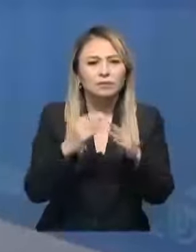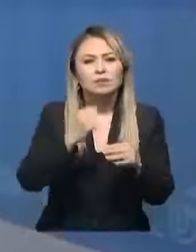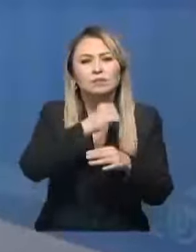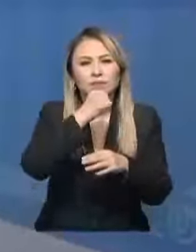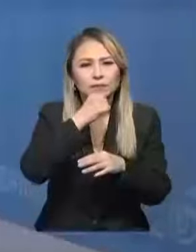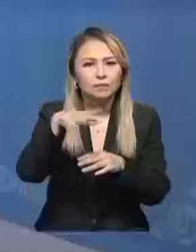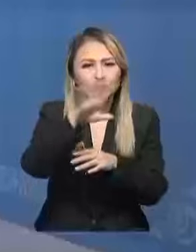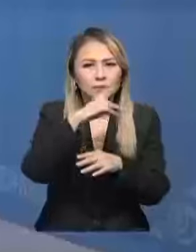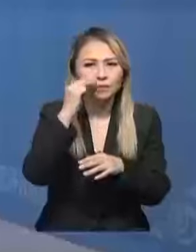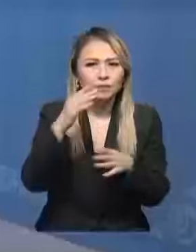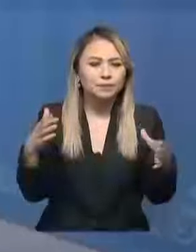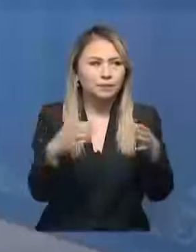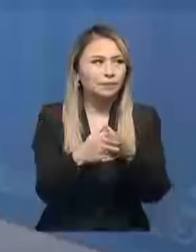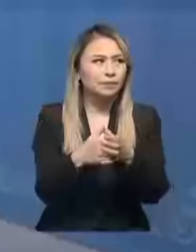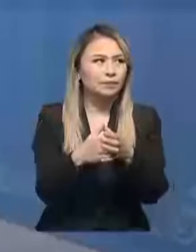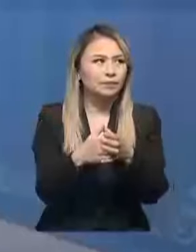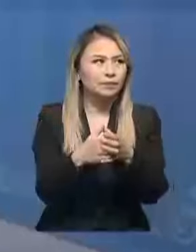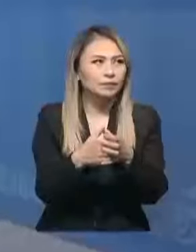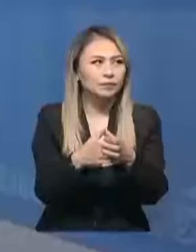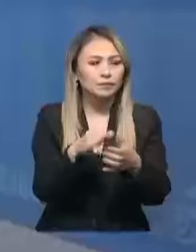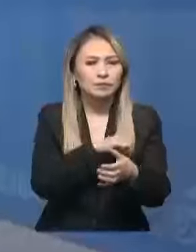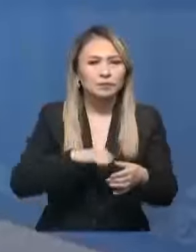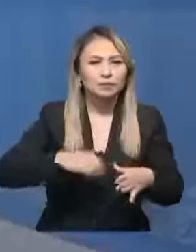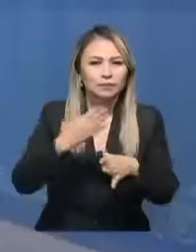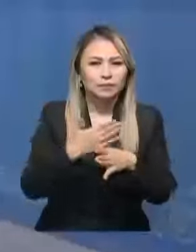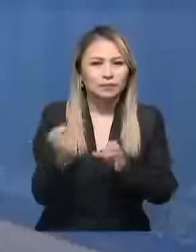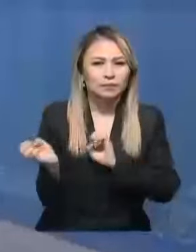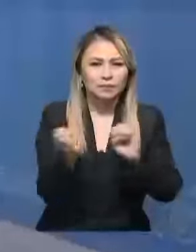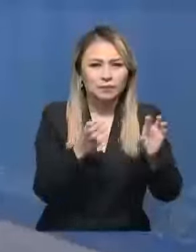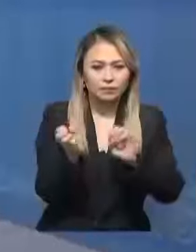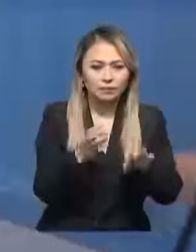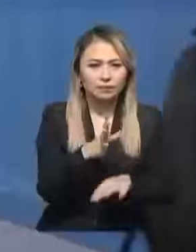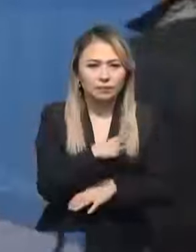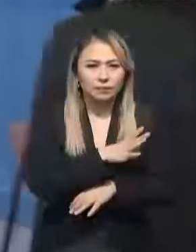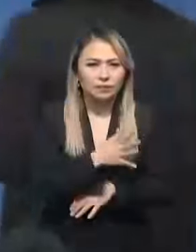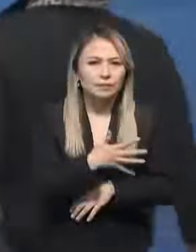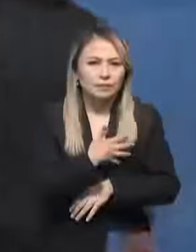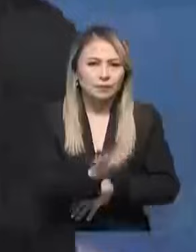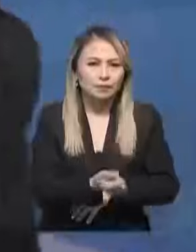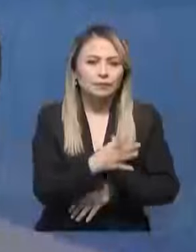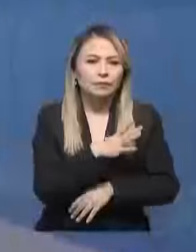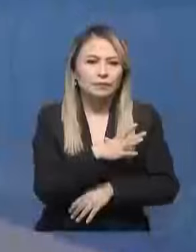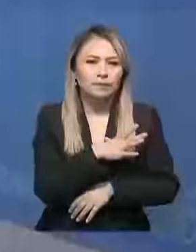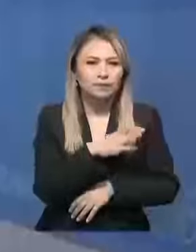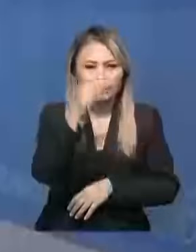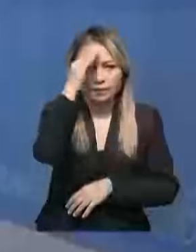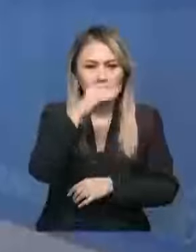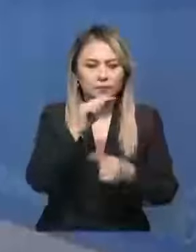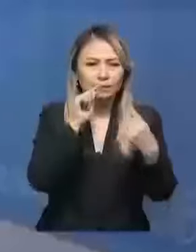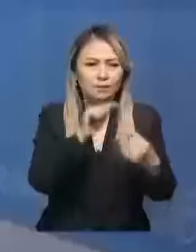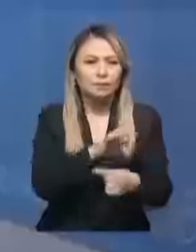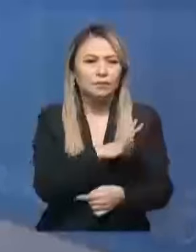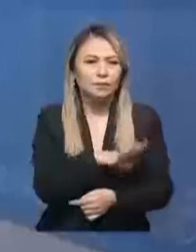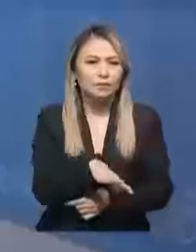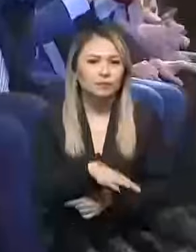үлкен жігіттермен бірге өзім тасыйым, өзім көмектесем деп талпынды. Папасы қарсы болған жоқ,